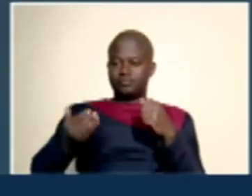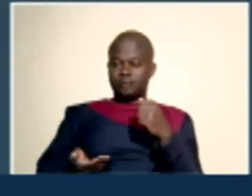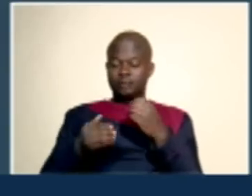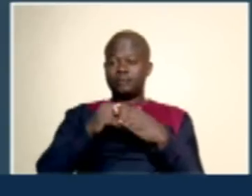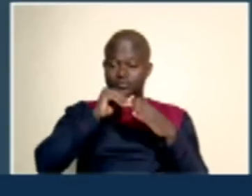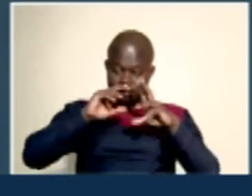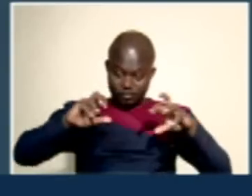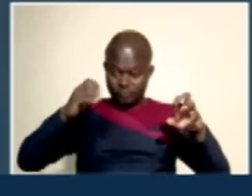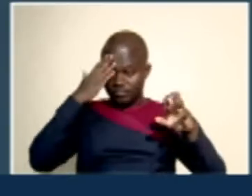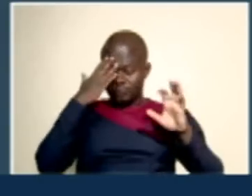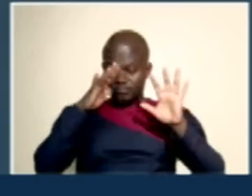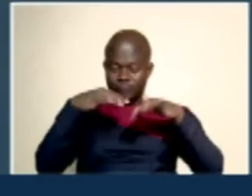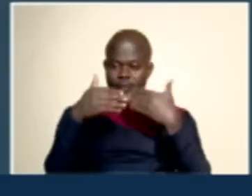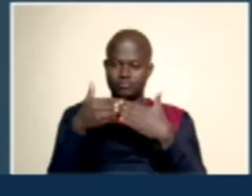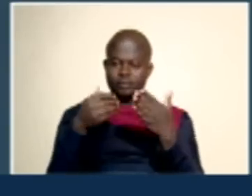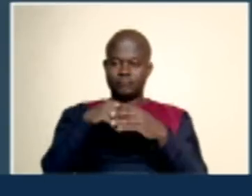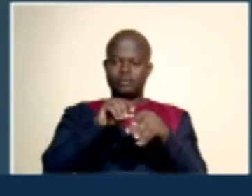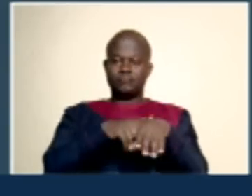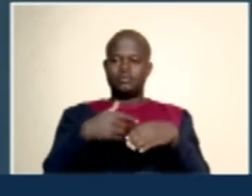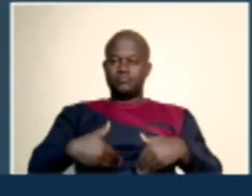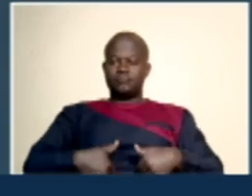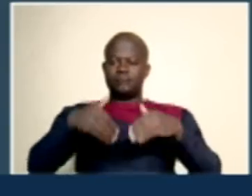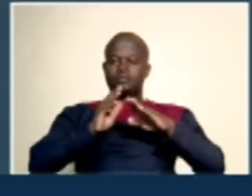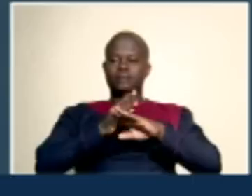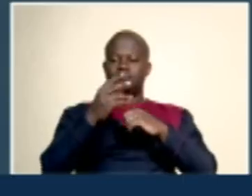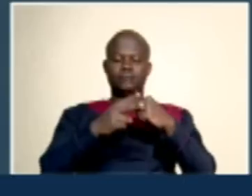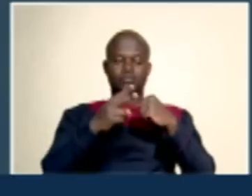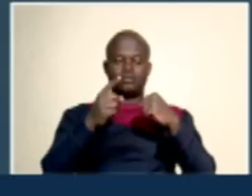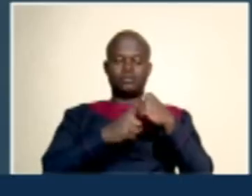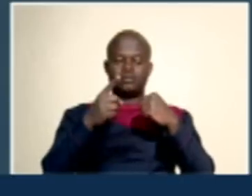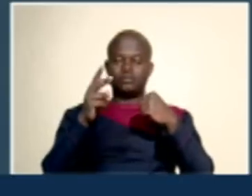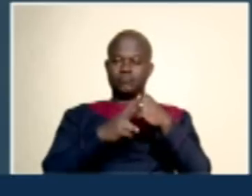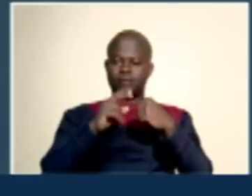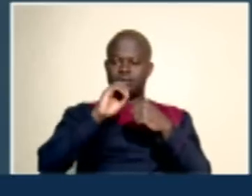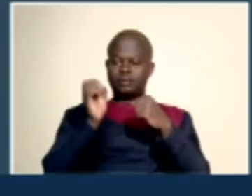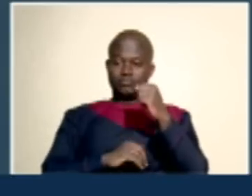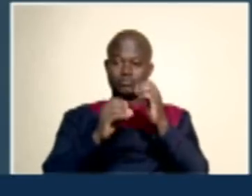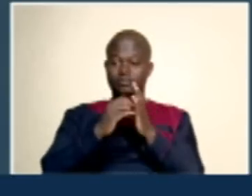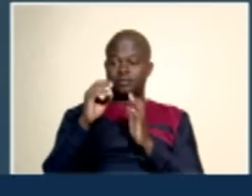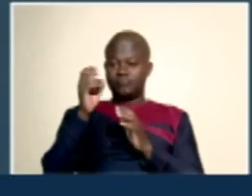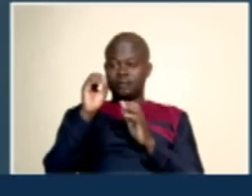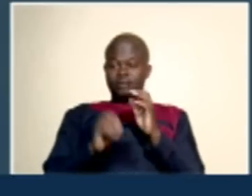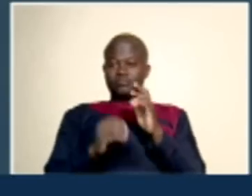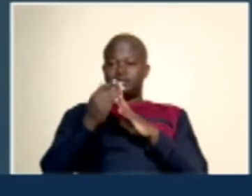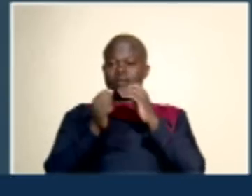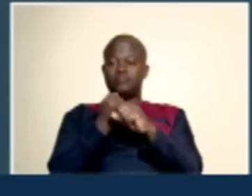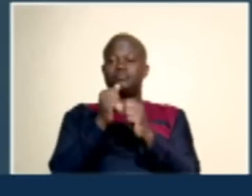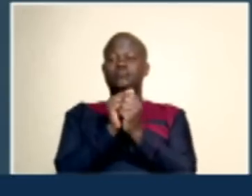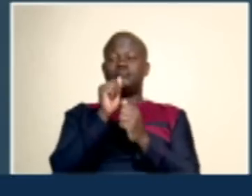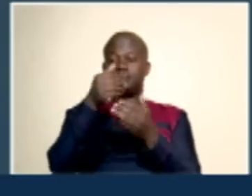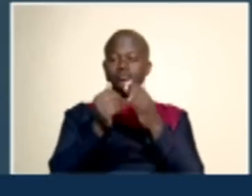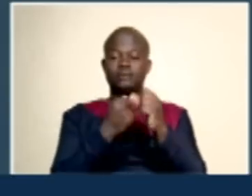batigeze bipimisha ngo bamenye uko bahagaze mu gihe urubyiruko rwo rungana 67% n'ibice 20% bari hagati y'imyaka 15 na